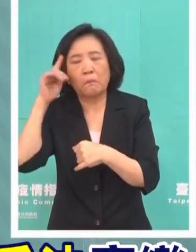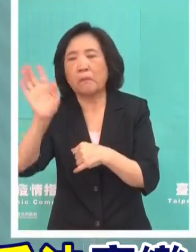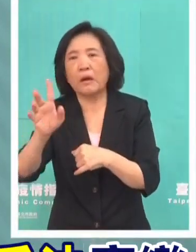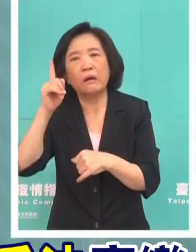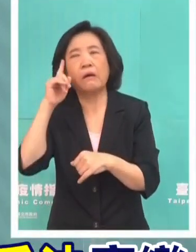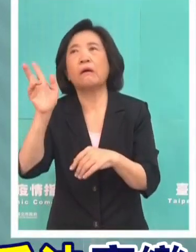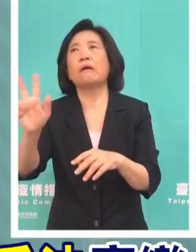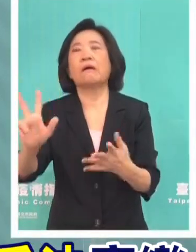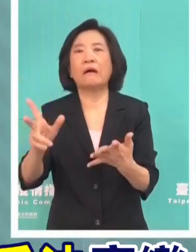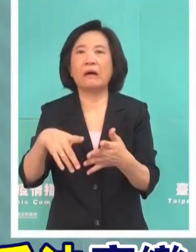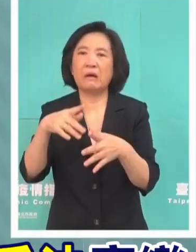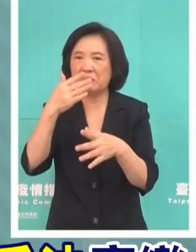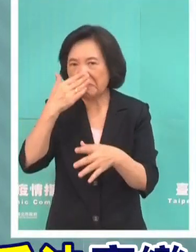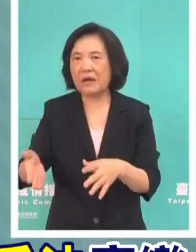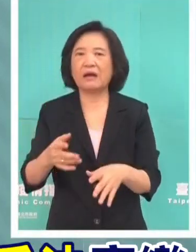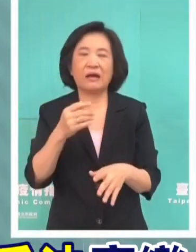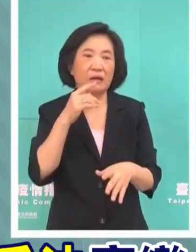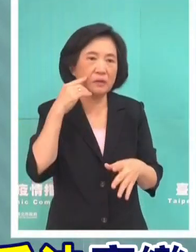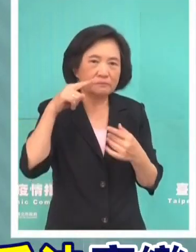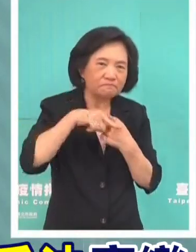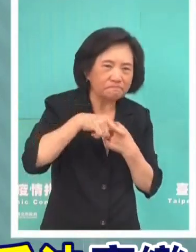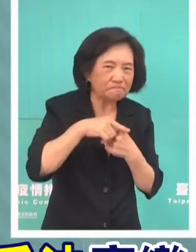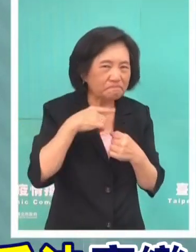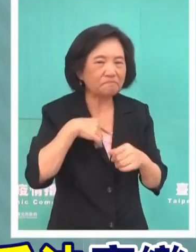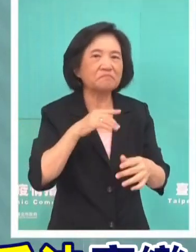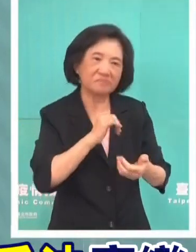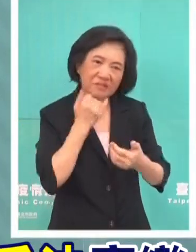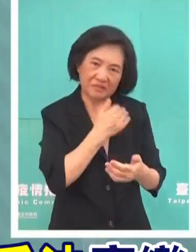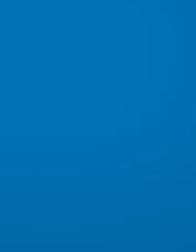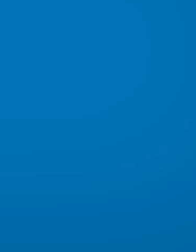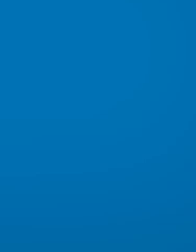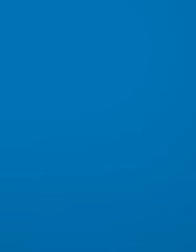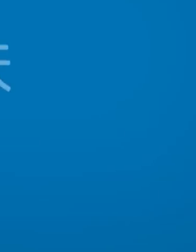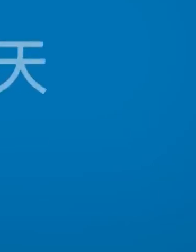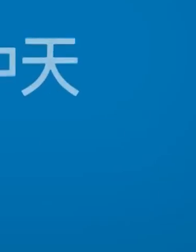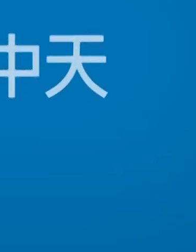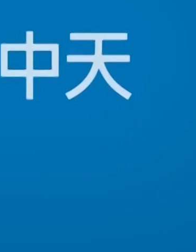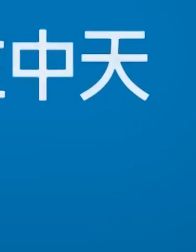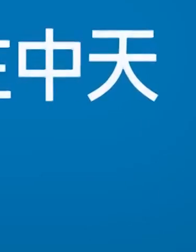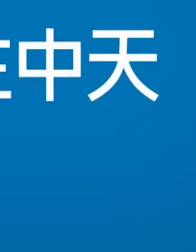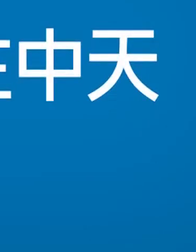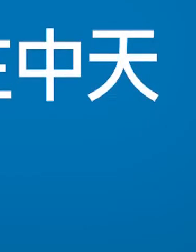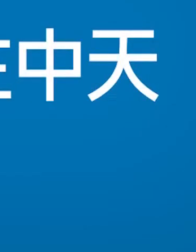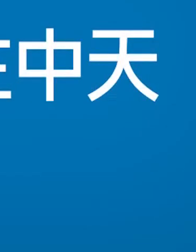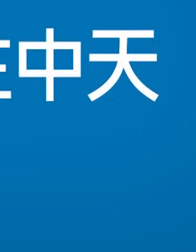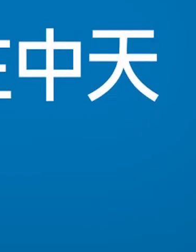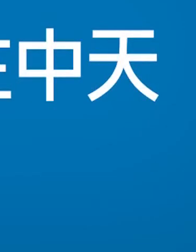不可知的状况，我们就多想一下，多考虑一下。